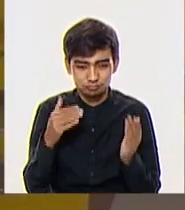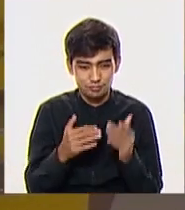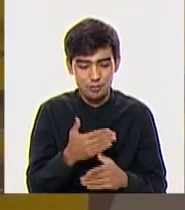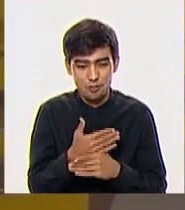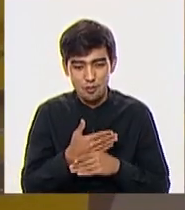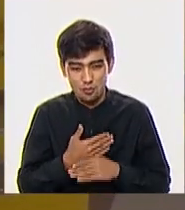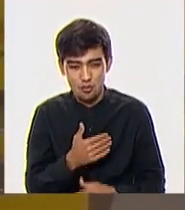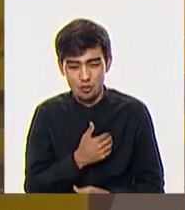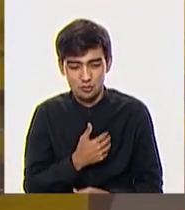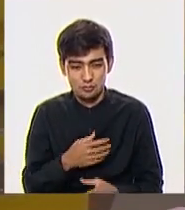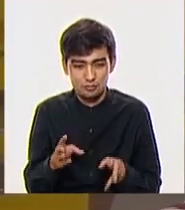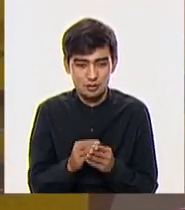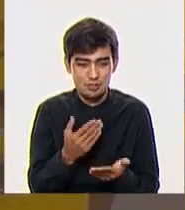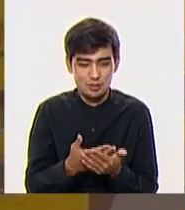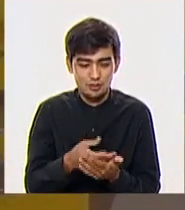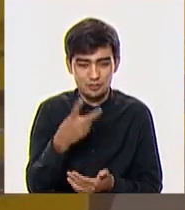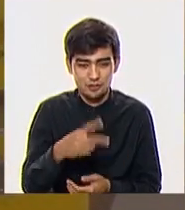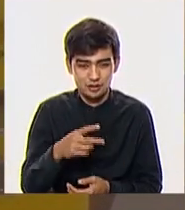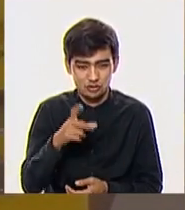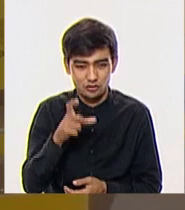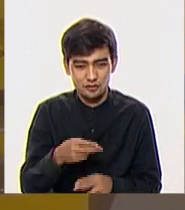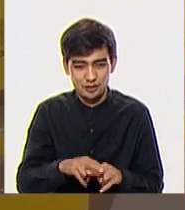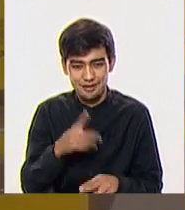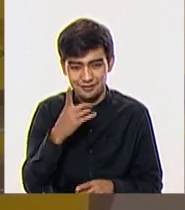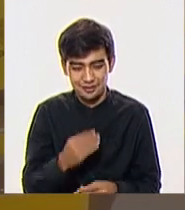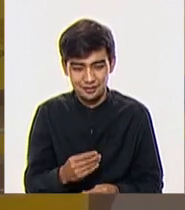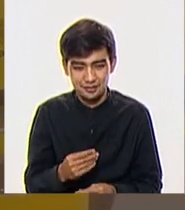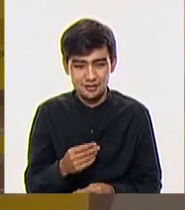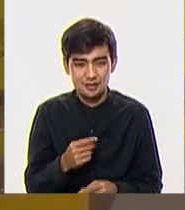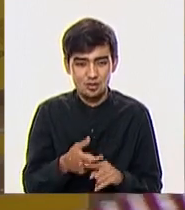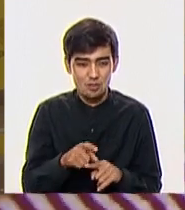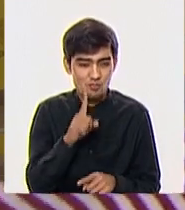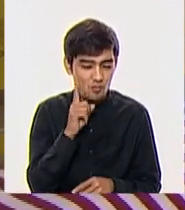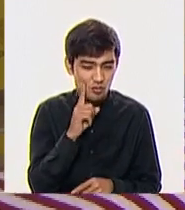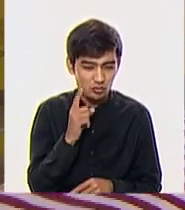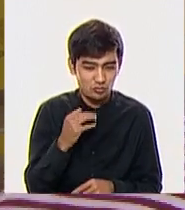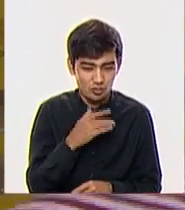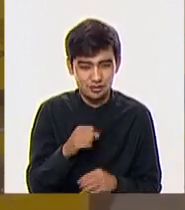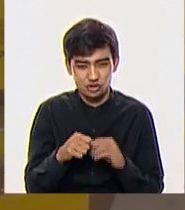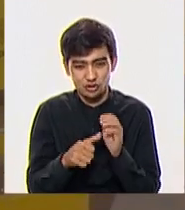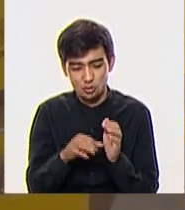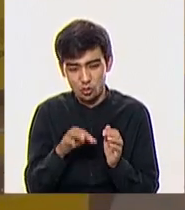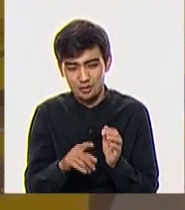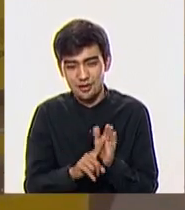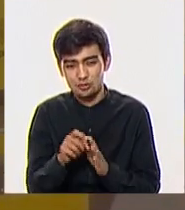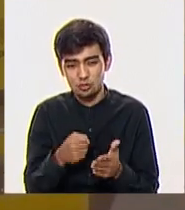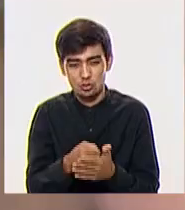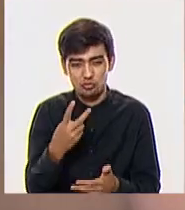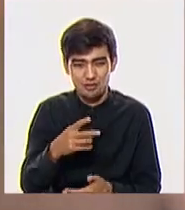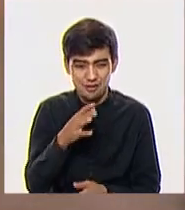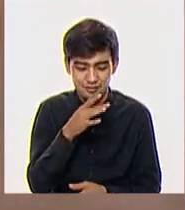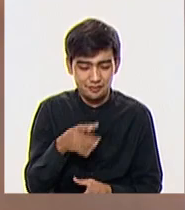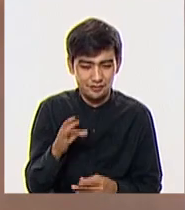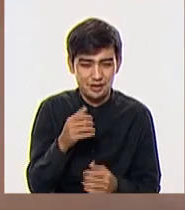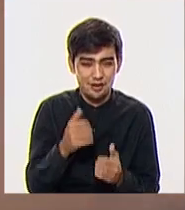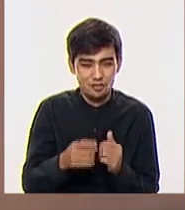Сегодня с нами более 20 волонтеров в день. Это в основном молодежь от 16 до 20 лет.